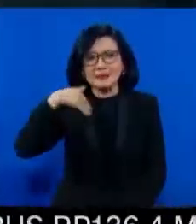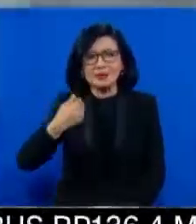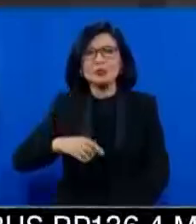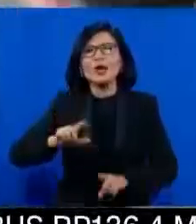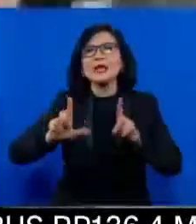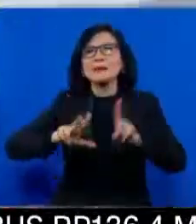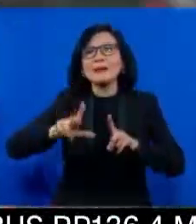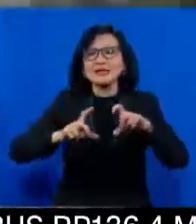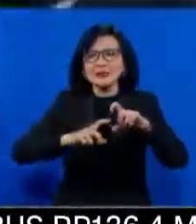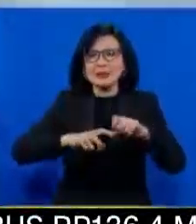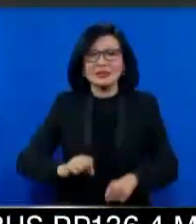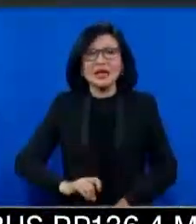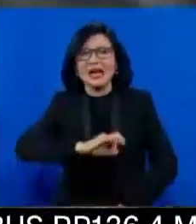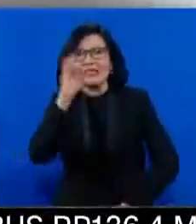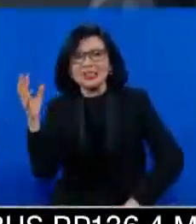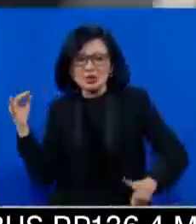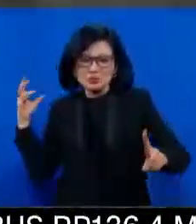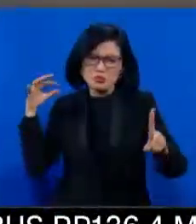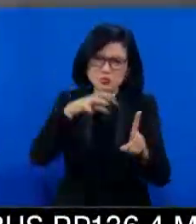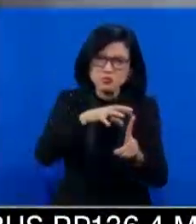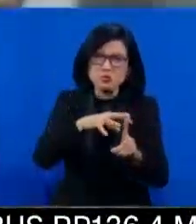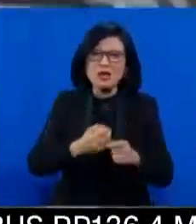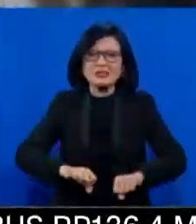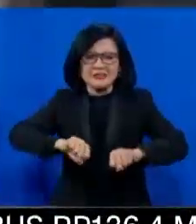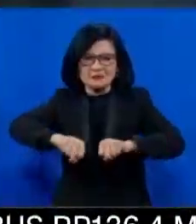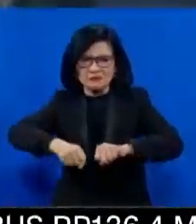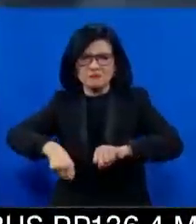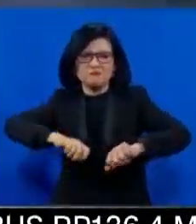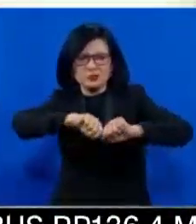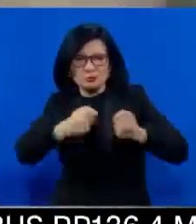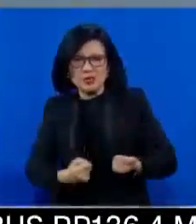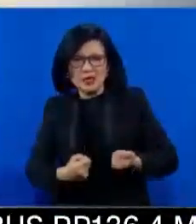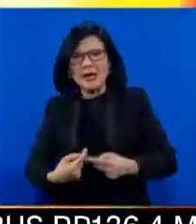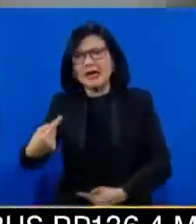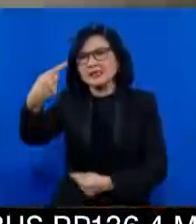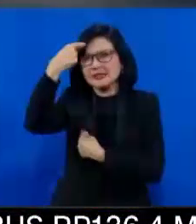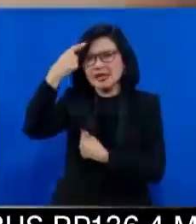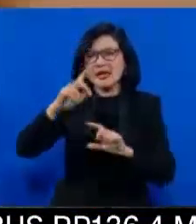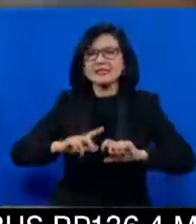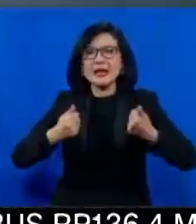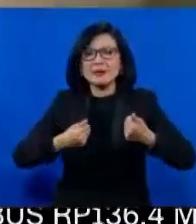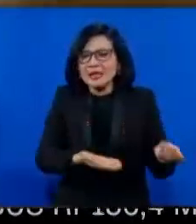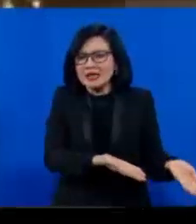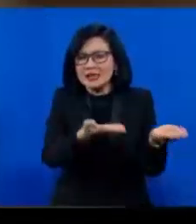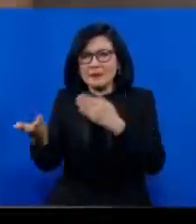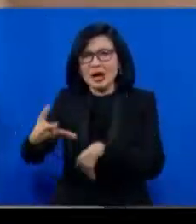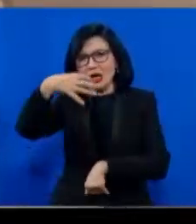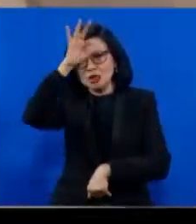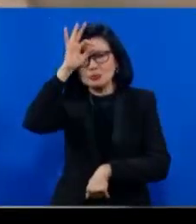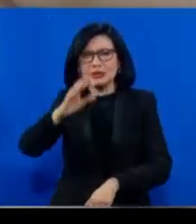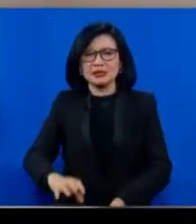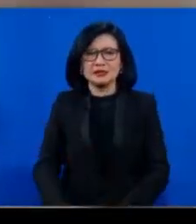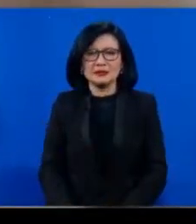September. Selain mengeroyoknya, warga juga merusak sepeda motor tersangka. Tersangka diselamatkan dan dibawa polisi ke Polsek